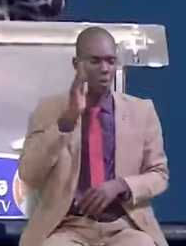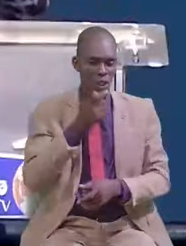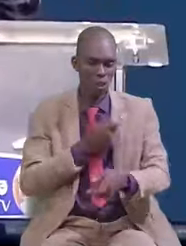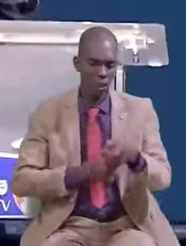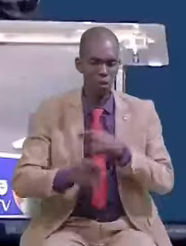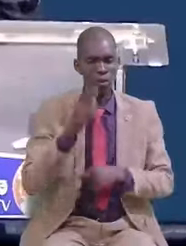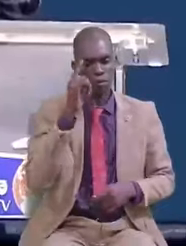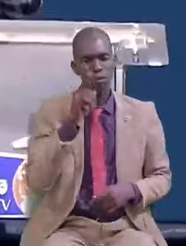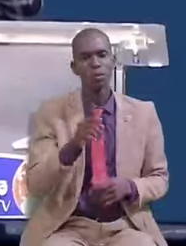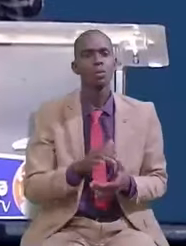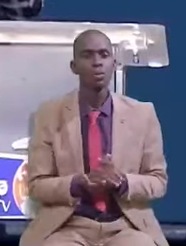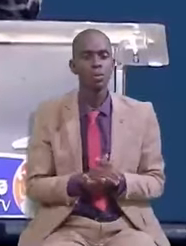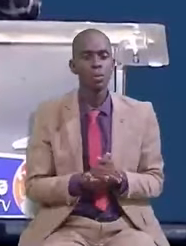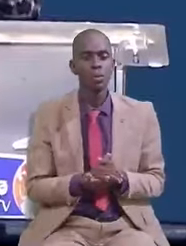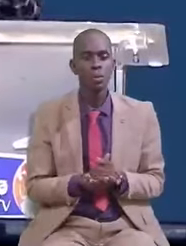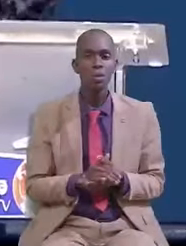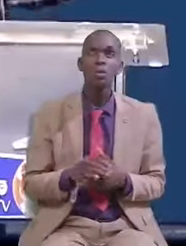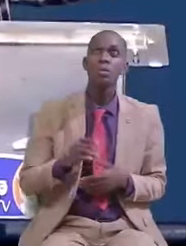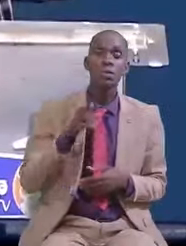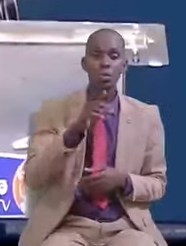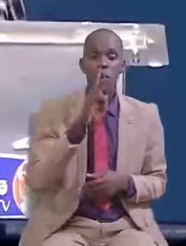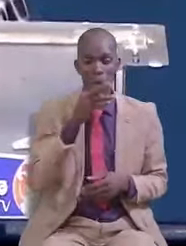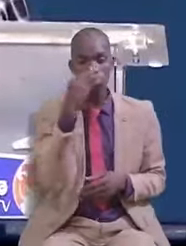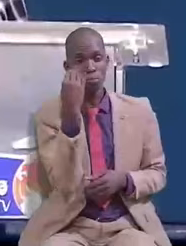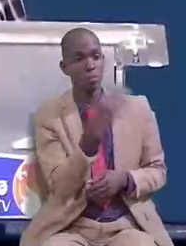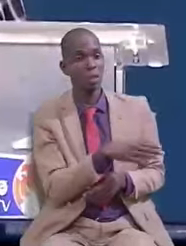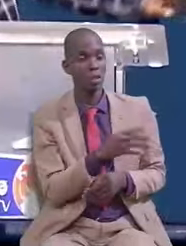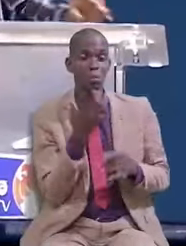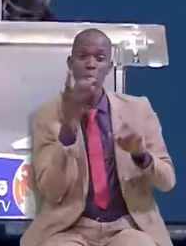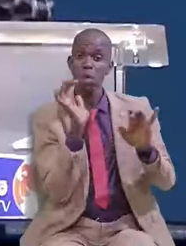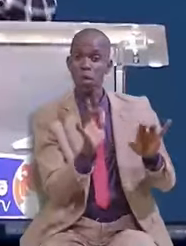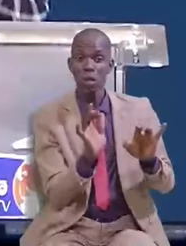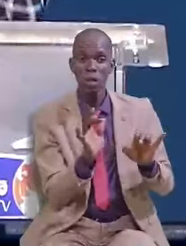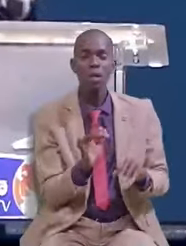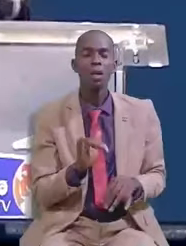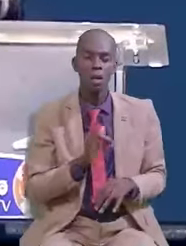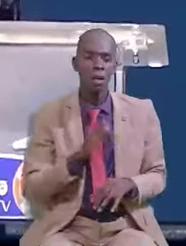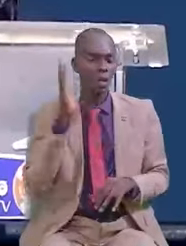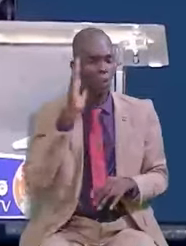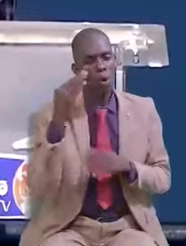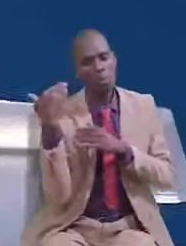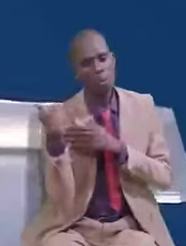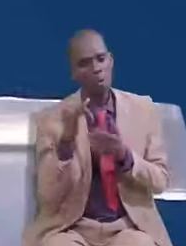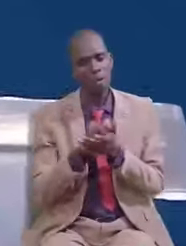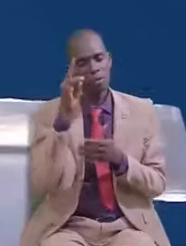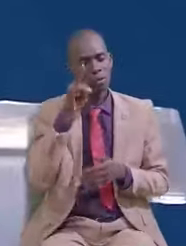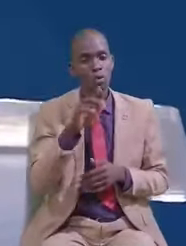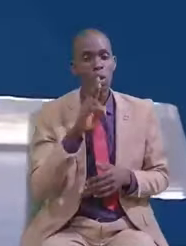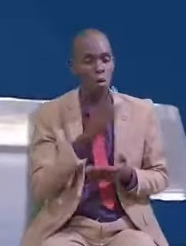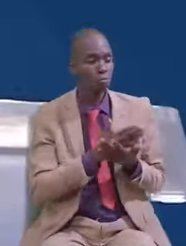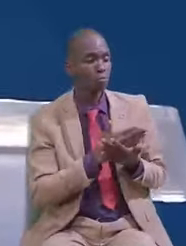Tu es méprisé, mais je vais porter cela pour toi. Tu es rejeté par les